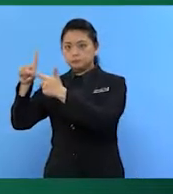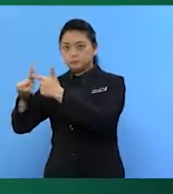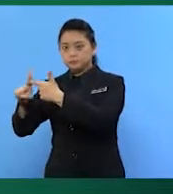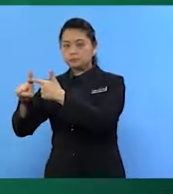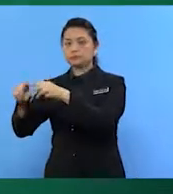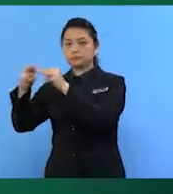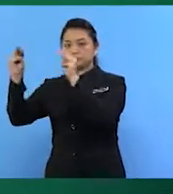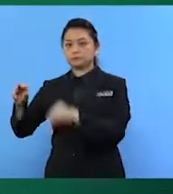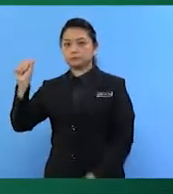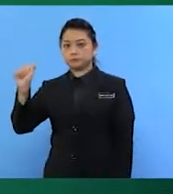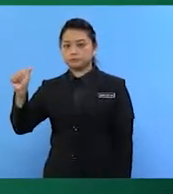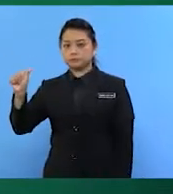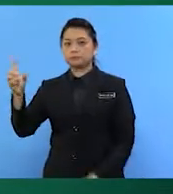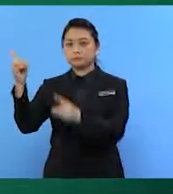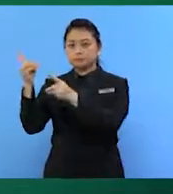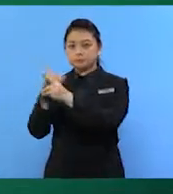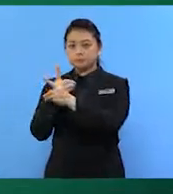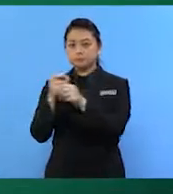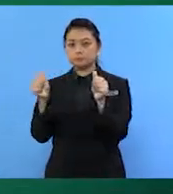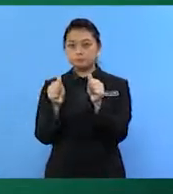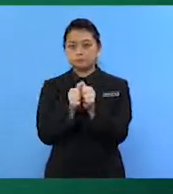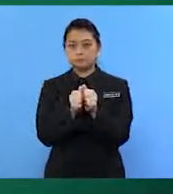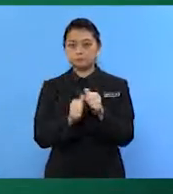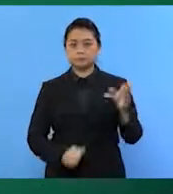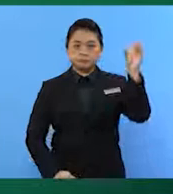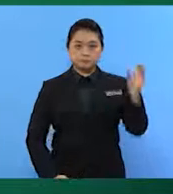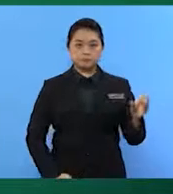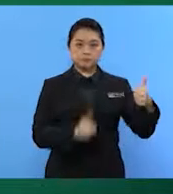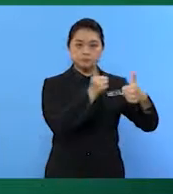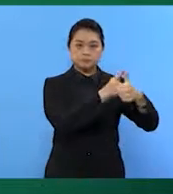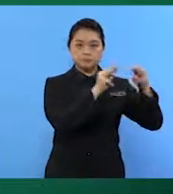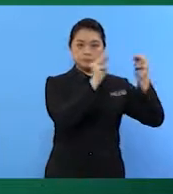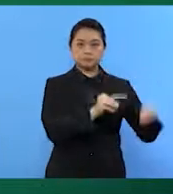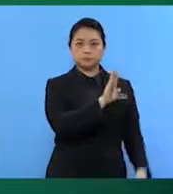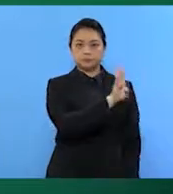A darab dengan laju pertama matriks B.